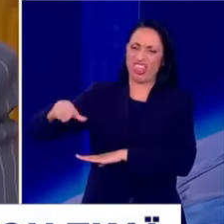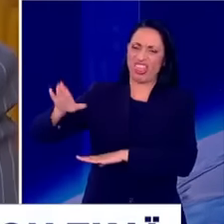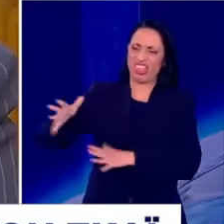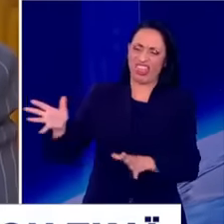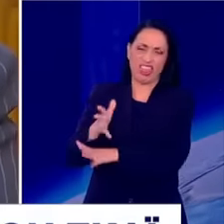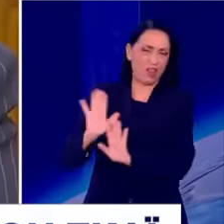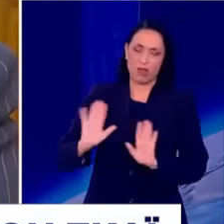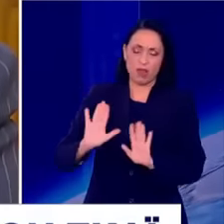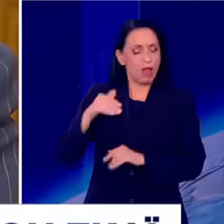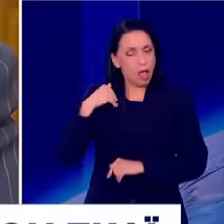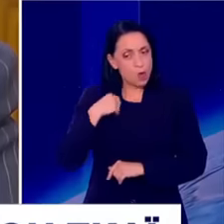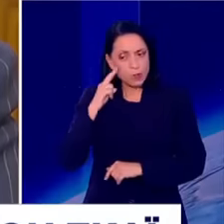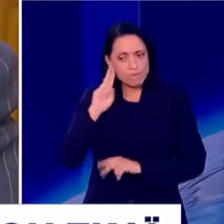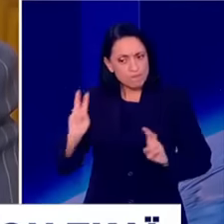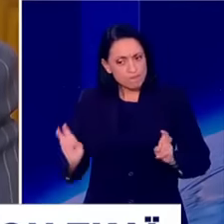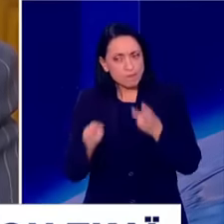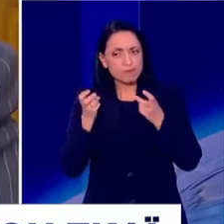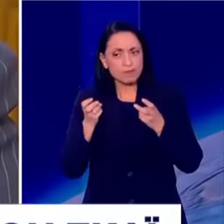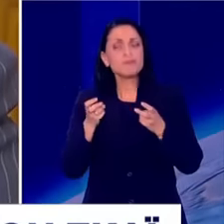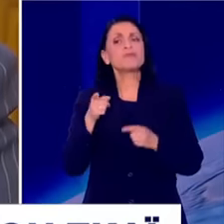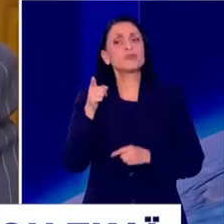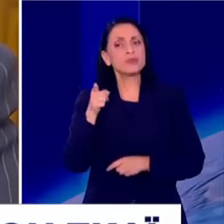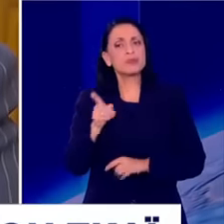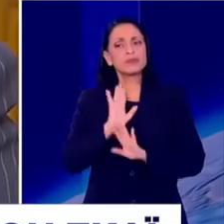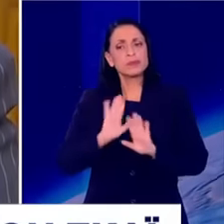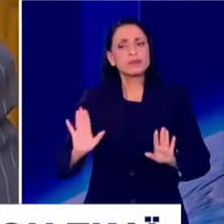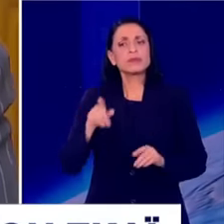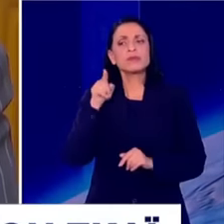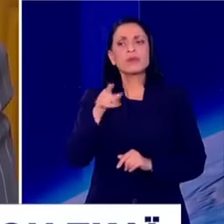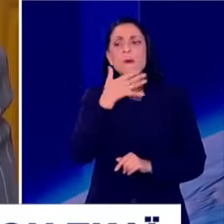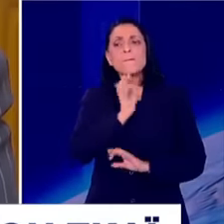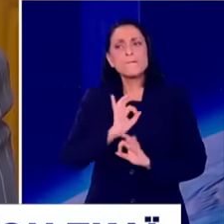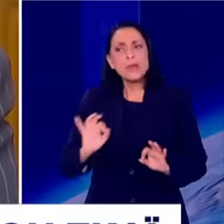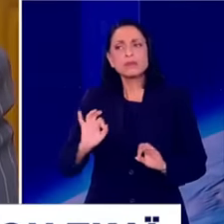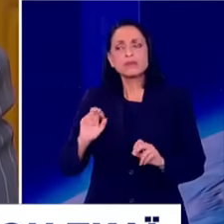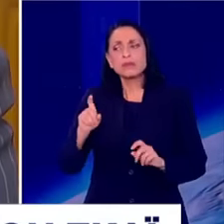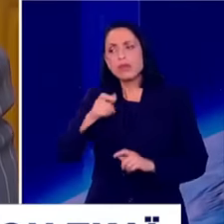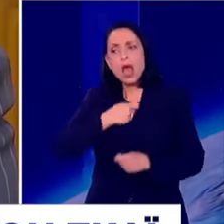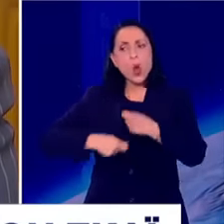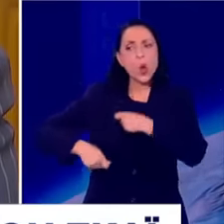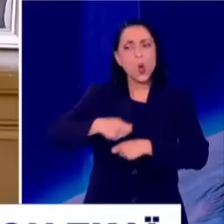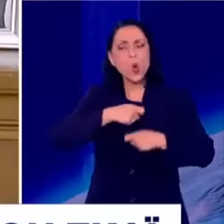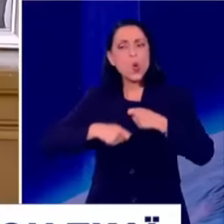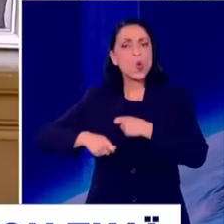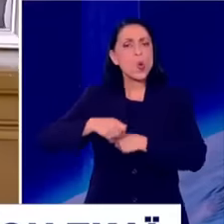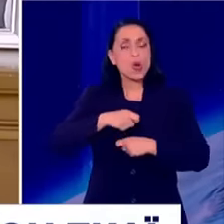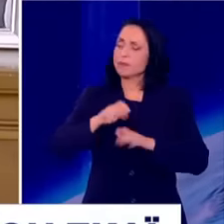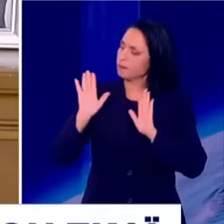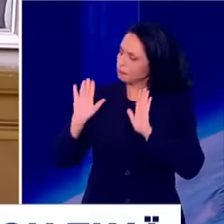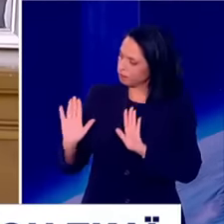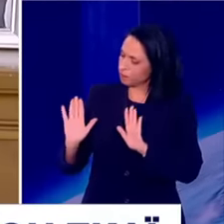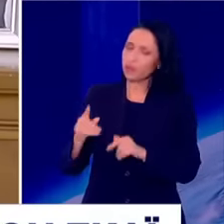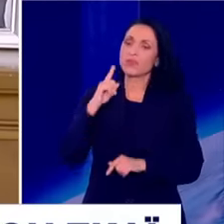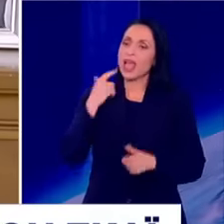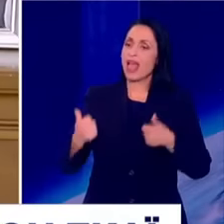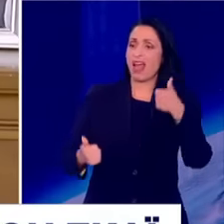βλέπω, διαπιστώνουμε ότι τελικά ήταν ή παραμένει εν πωλής μια καρτελοποιημένη αγορά. Όχι, κατά ανάγκη. Και τελικά